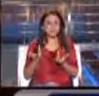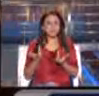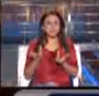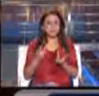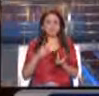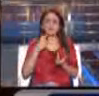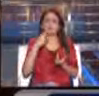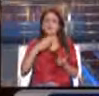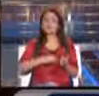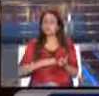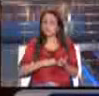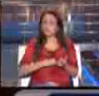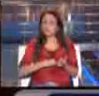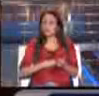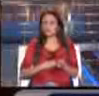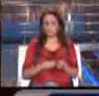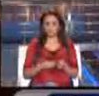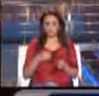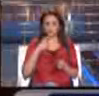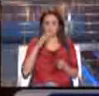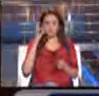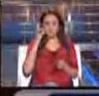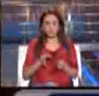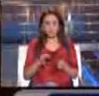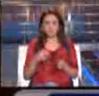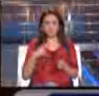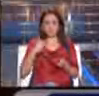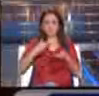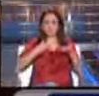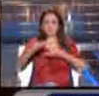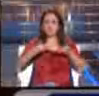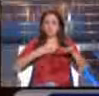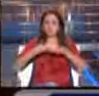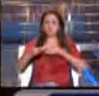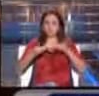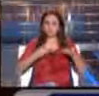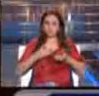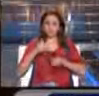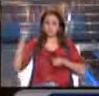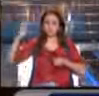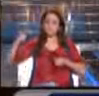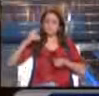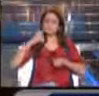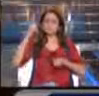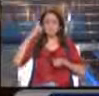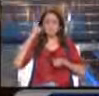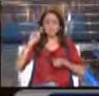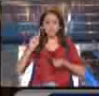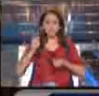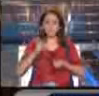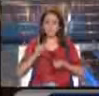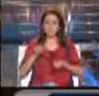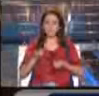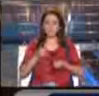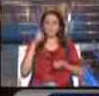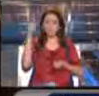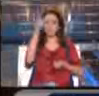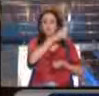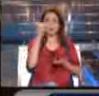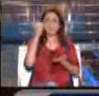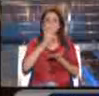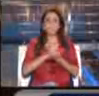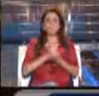الثقه، محتاج الناس تتعامل معاهم. ما ينفعش اللي انا اتعامل معاهم اللي هو ده عيل صغير مش فاهم حاجه، عشان في بعض المسؤولين